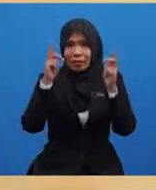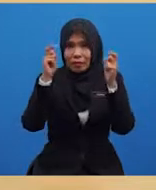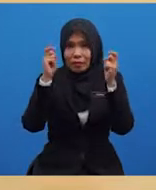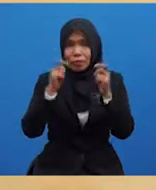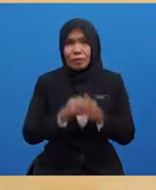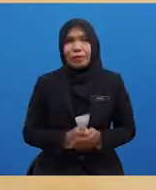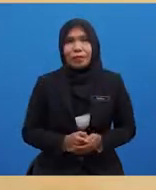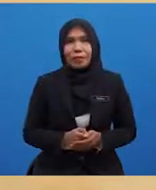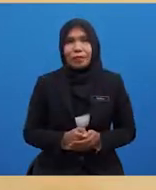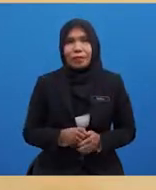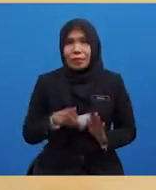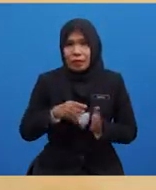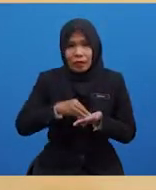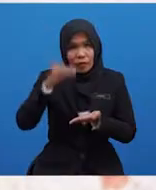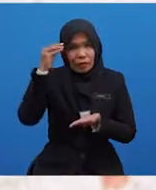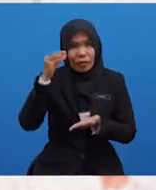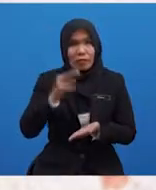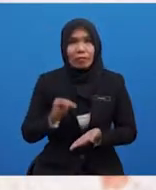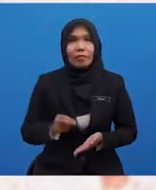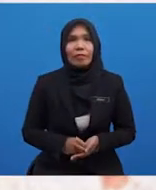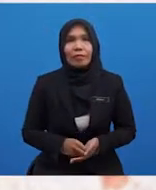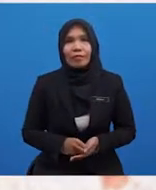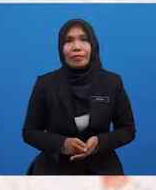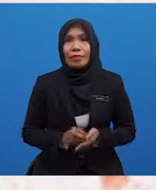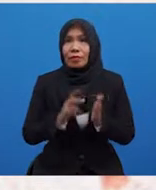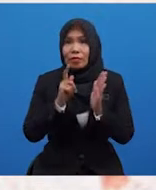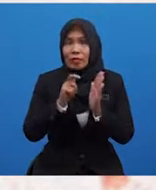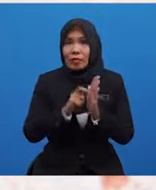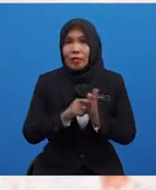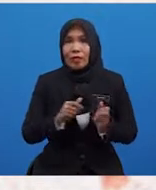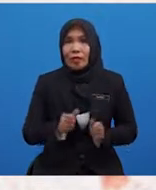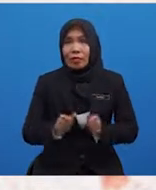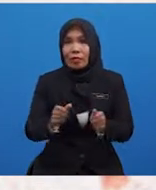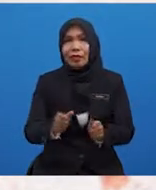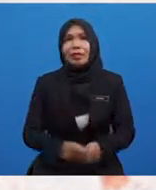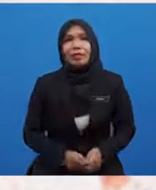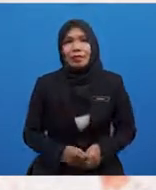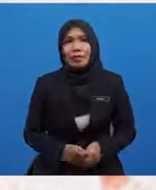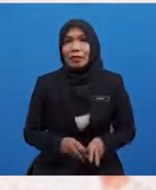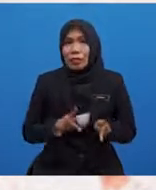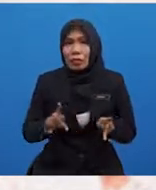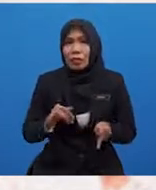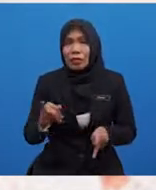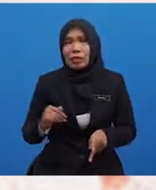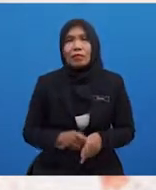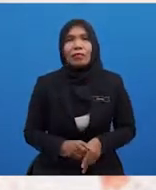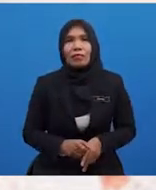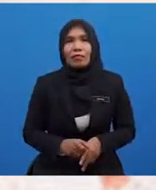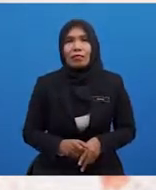pelajaran kita pada hari ini ialah Carta Alih, Kuasai Taktik dan Teknik